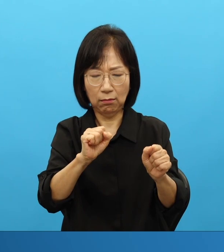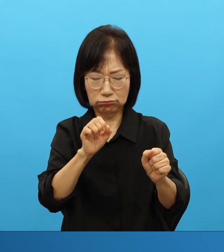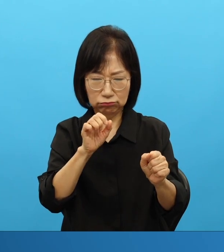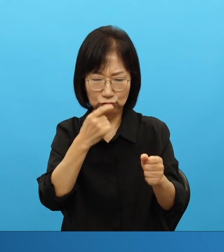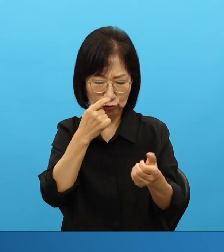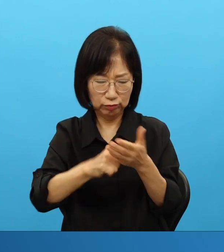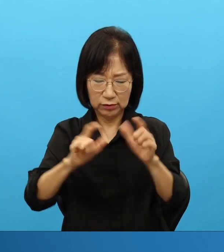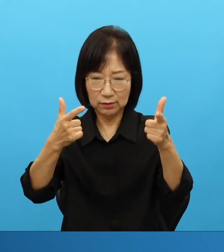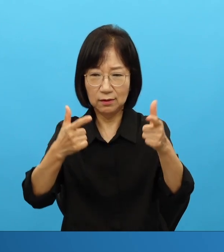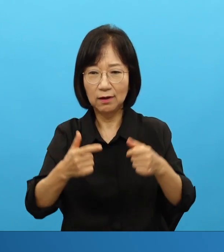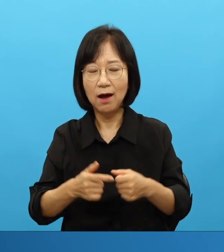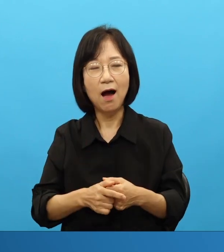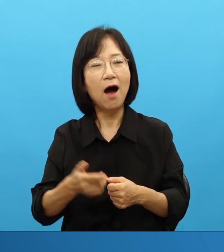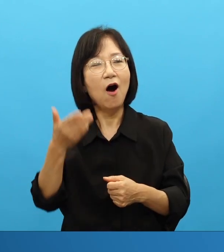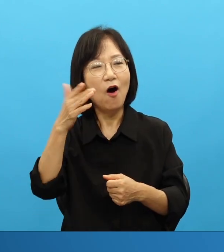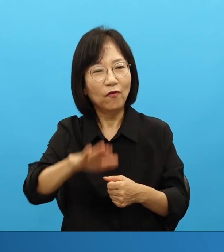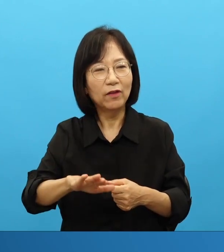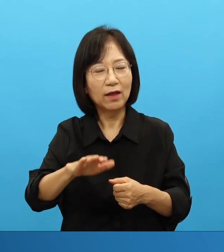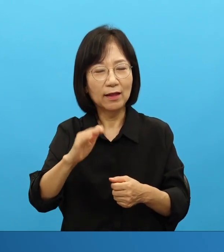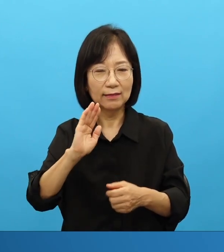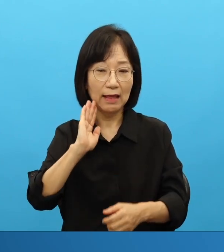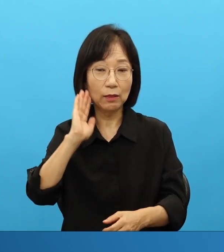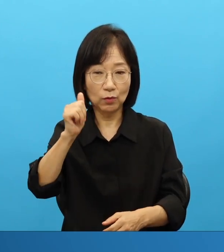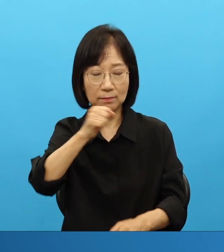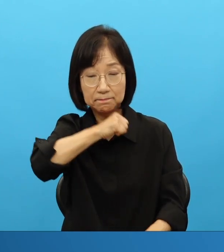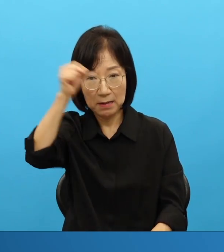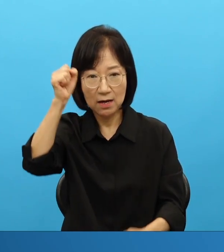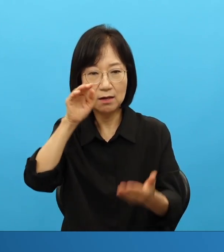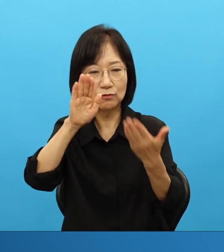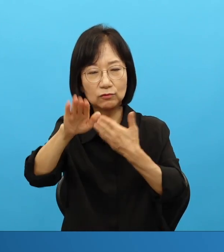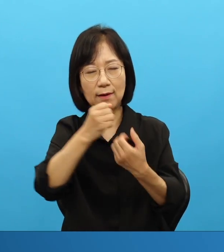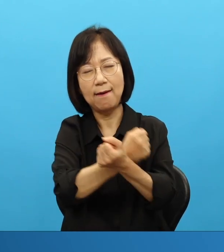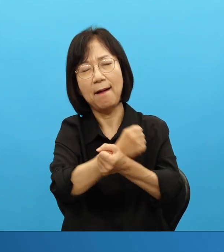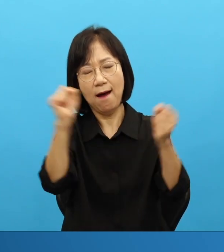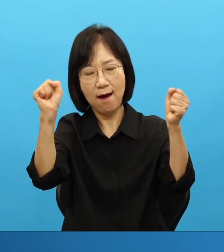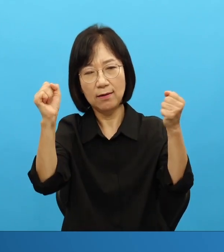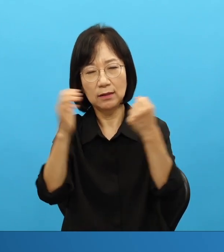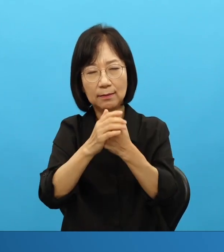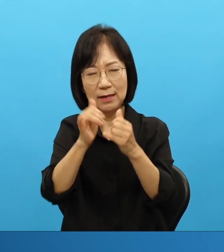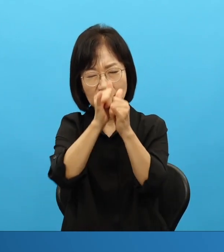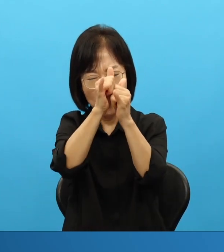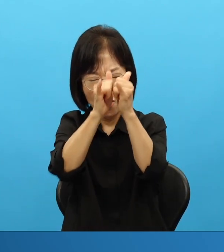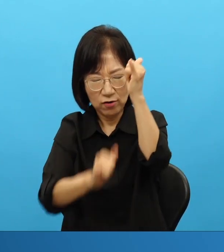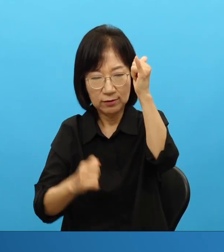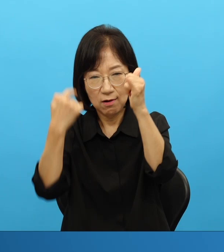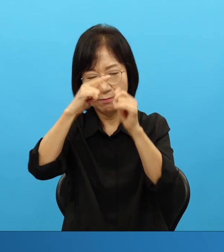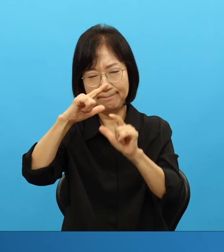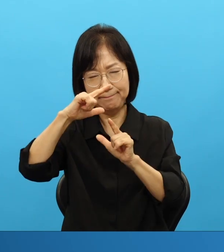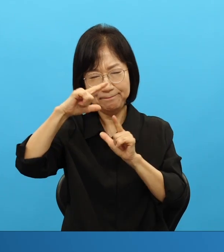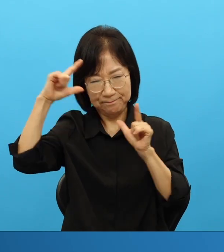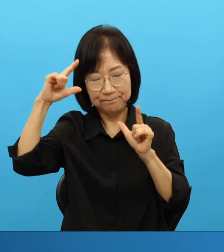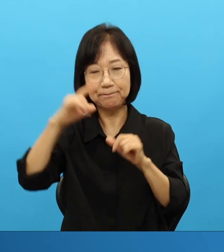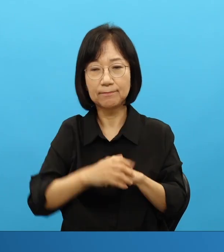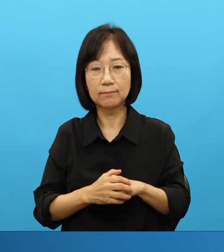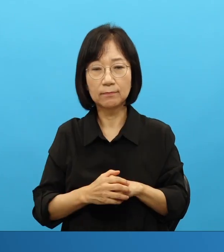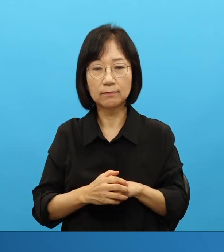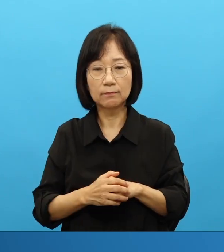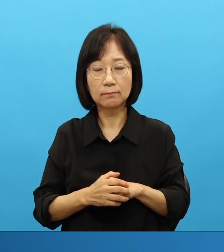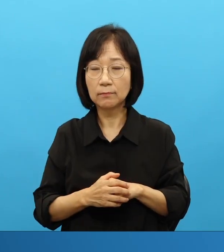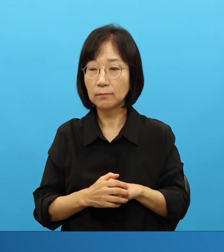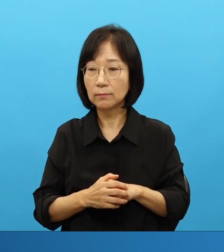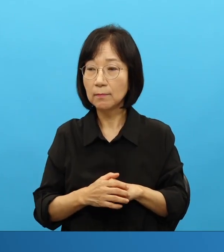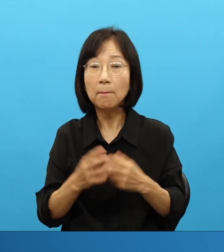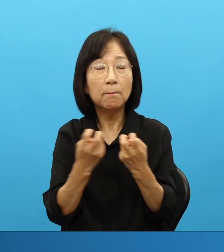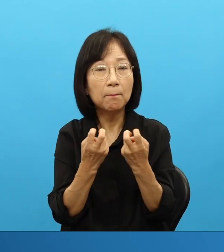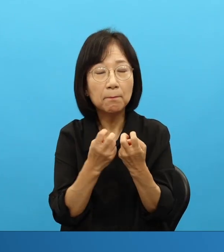역사적으로 남는 인물이 된 거죠. And that's why he became a historic figure. 부모님이 전달해 주는 언약 하나 붙잡았는데 All he did was